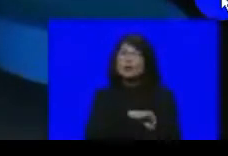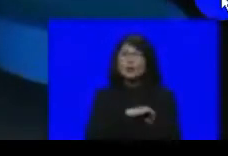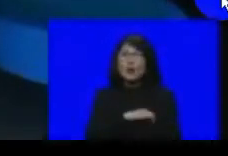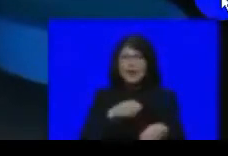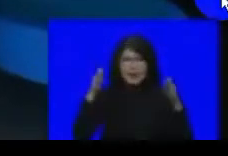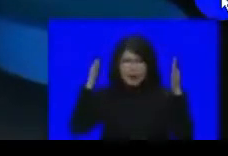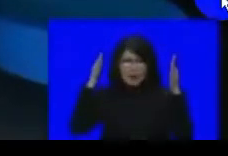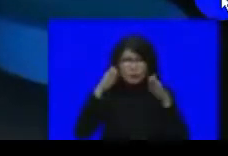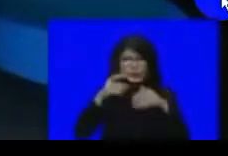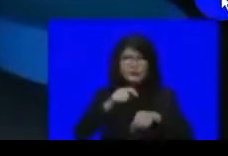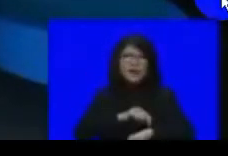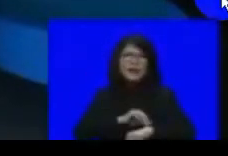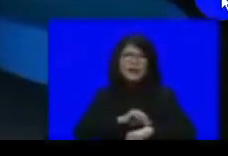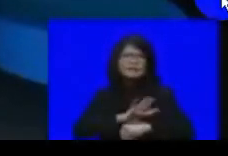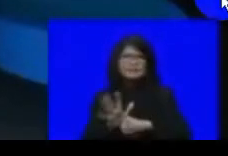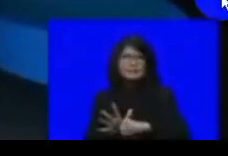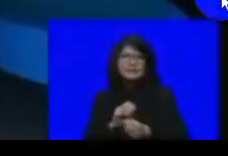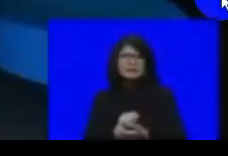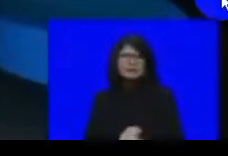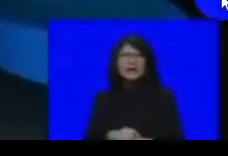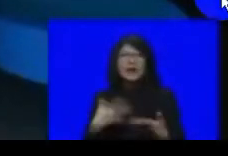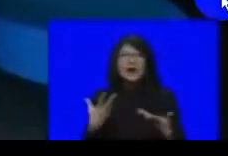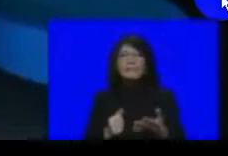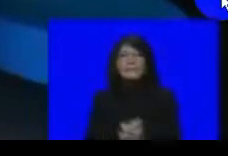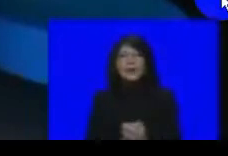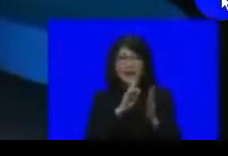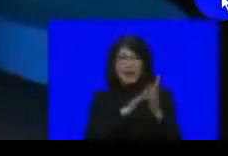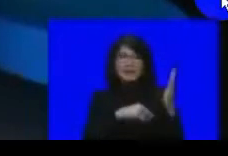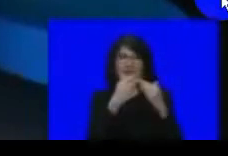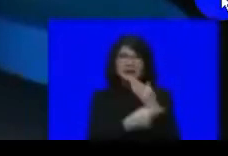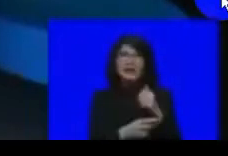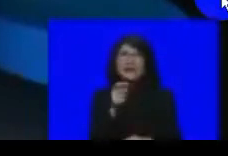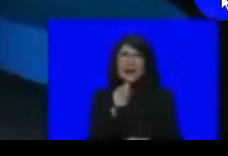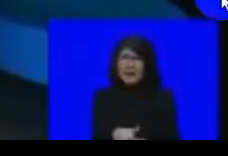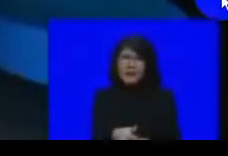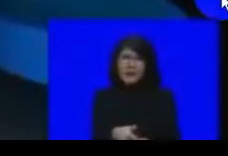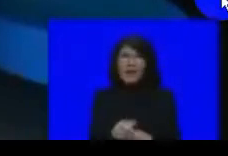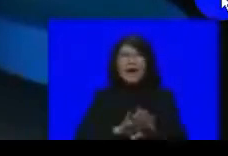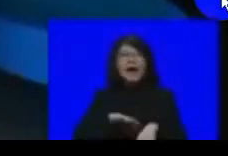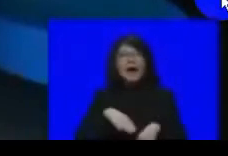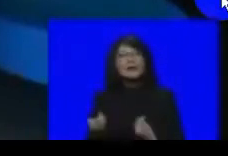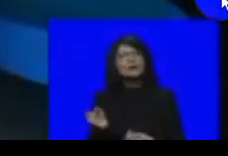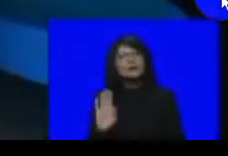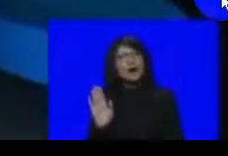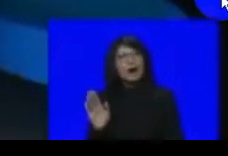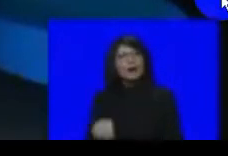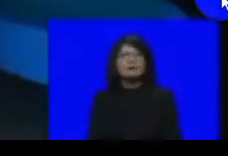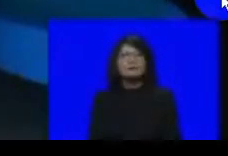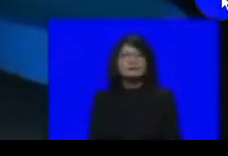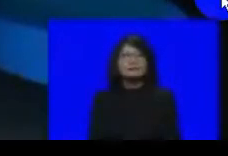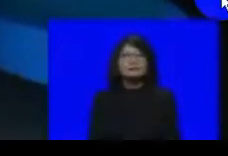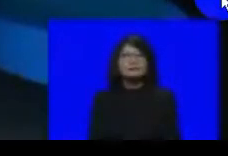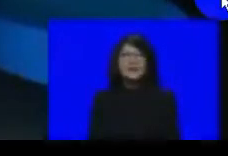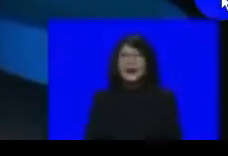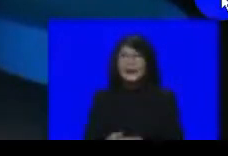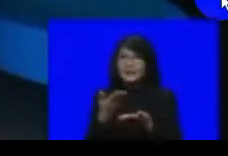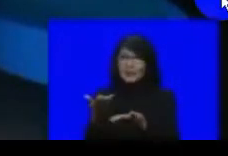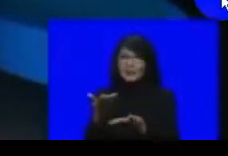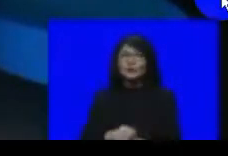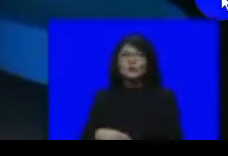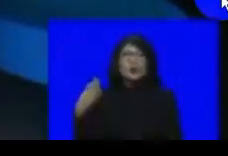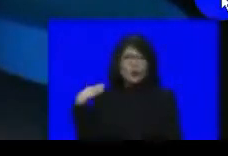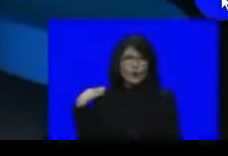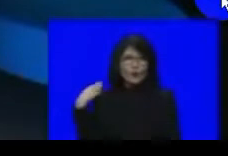penerapan khususnya di tengah pandemi ini dan apakah akun ini berbayar? Nah, pertanyaan ini saya persilahkan untuk Pak Sesjen